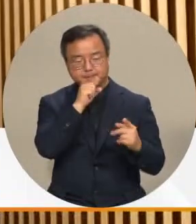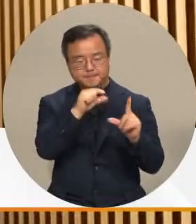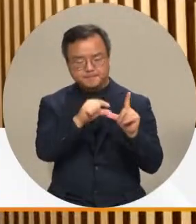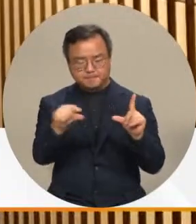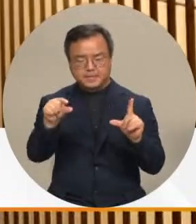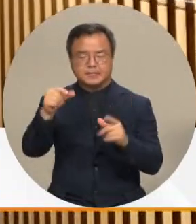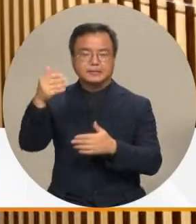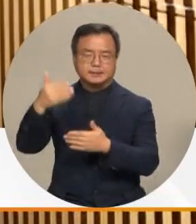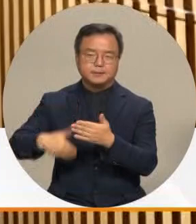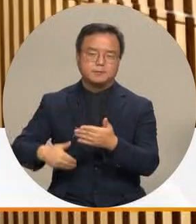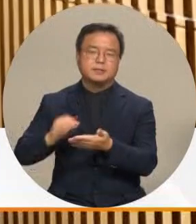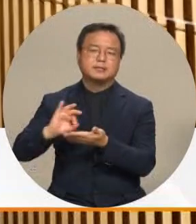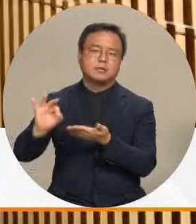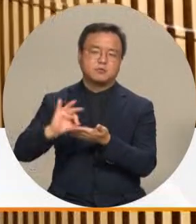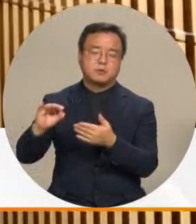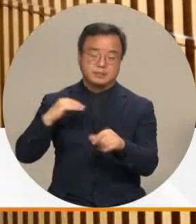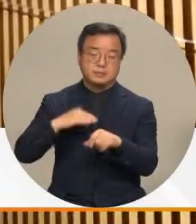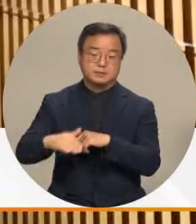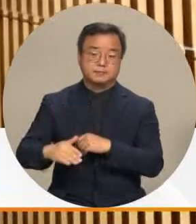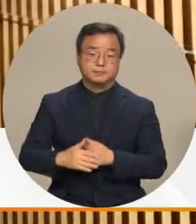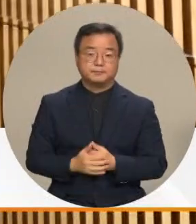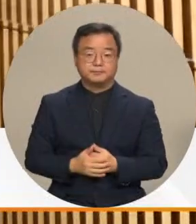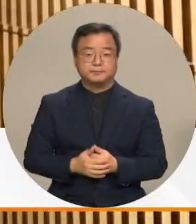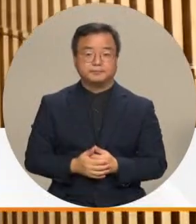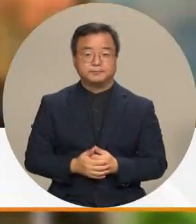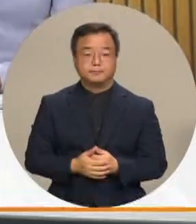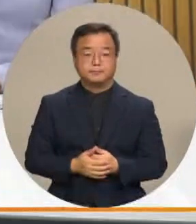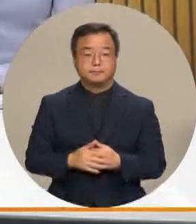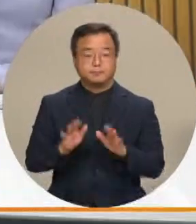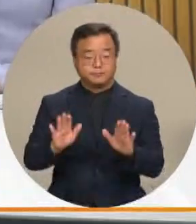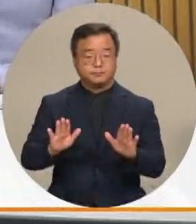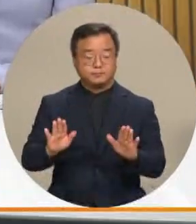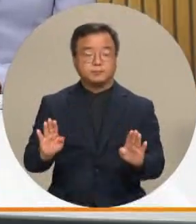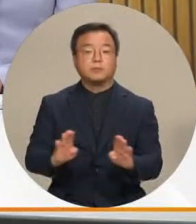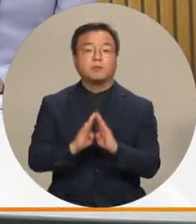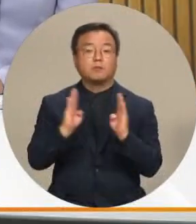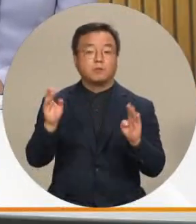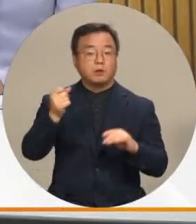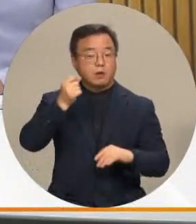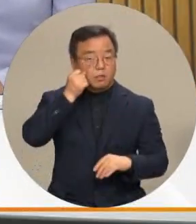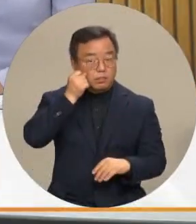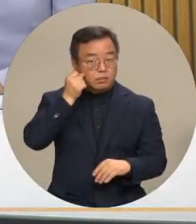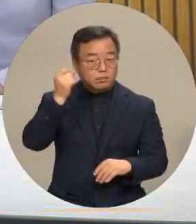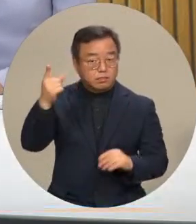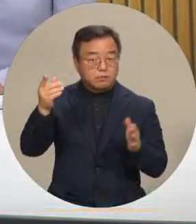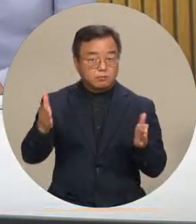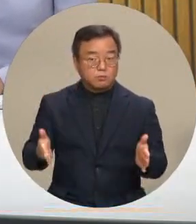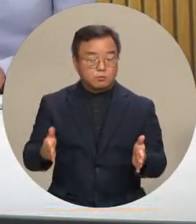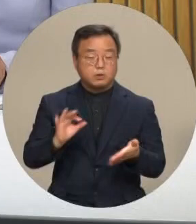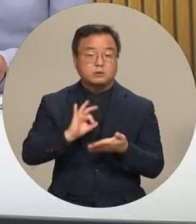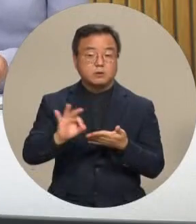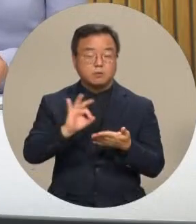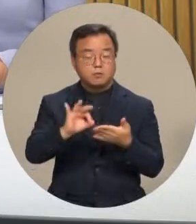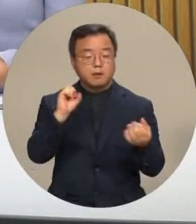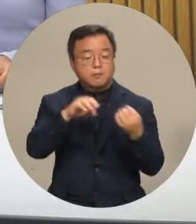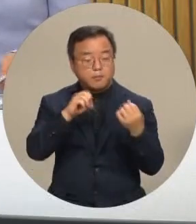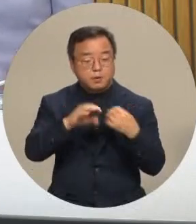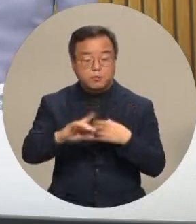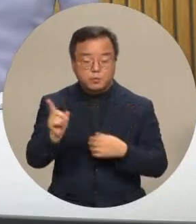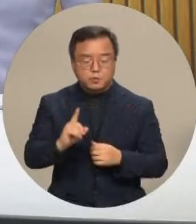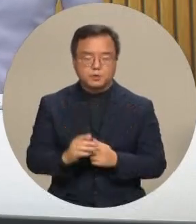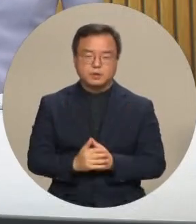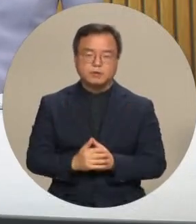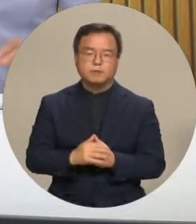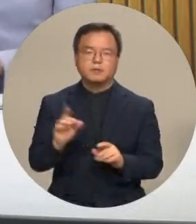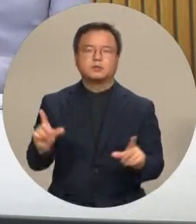그렇게 하는 막기 형식으로 운영하고 있습니다네 이제 문을 연제 한 달 정도 됐는데 이용한 분의 반응은 어땠습니까 아